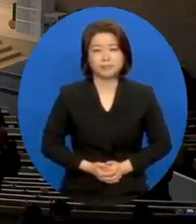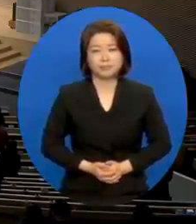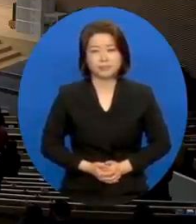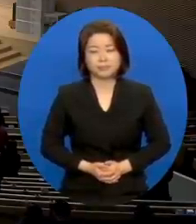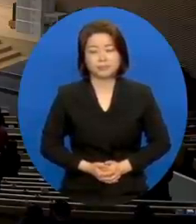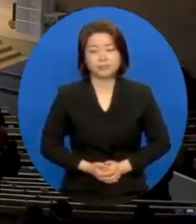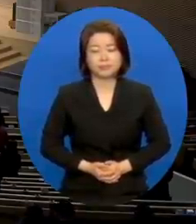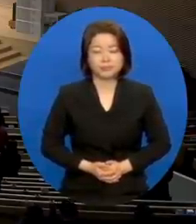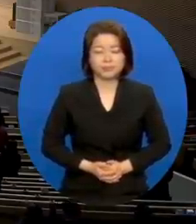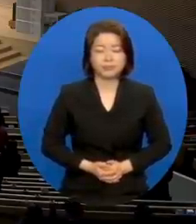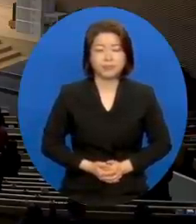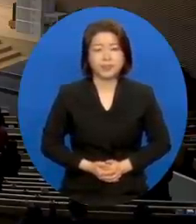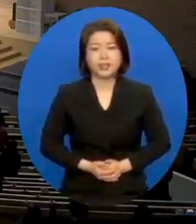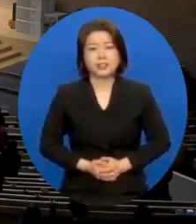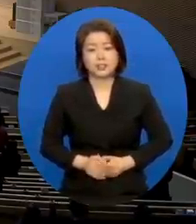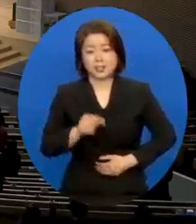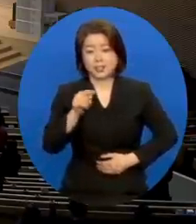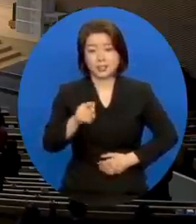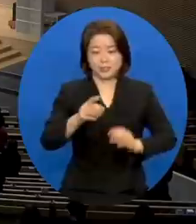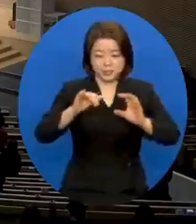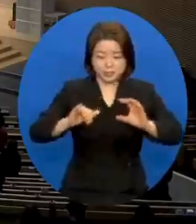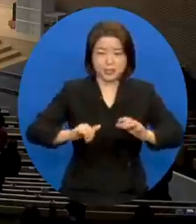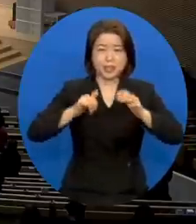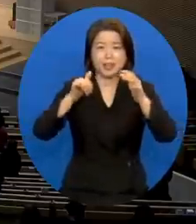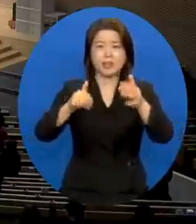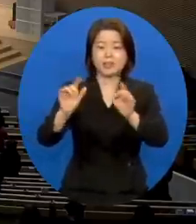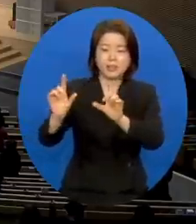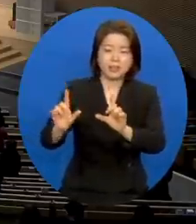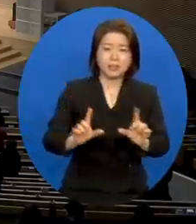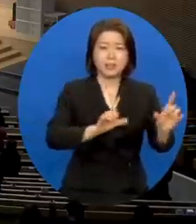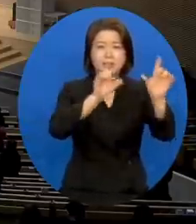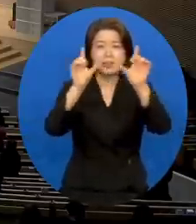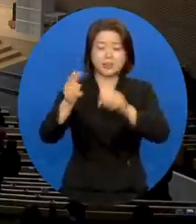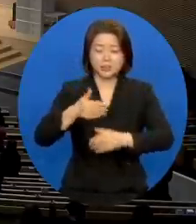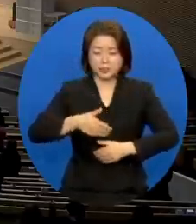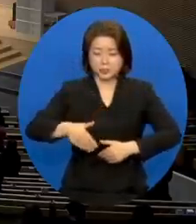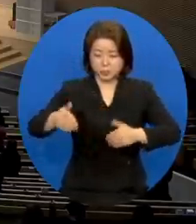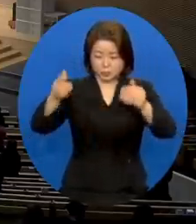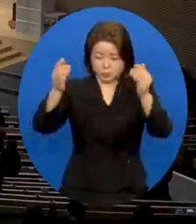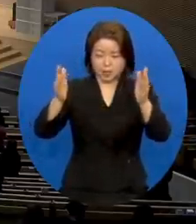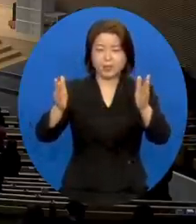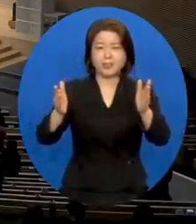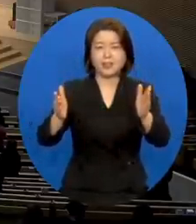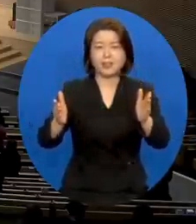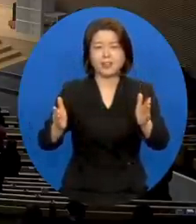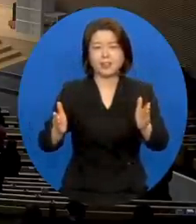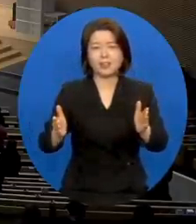으 오오 예 오 아 으